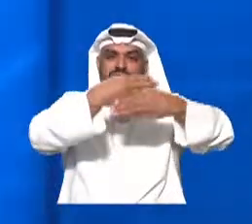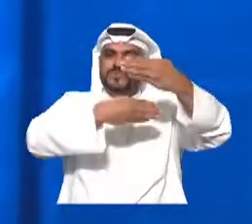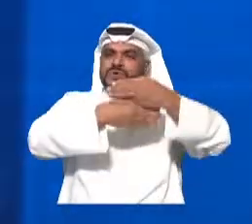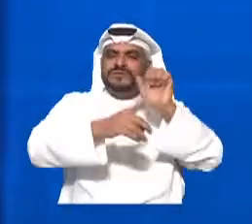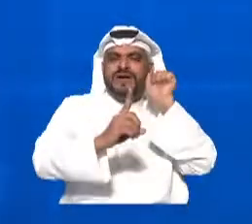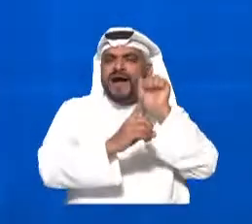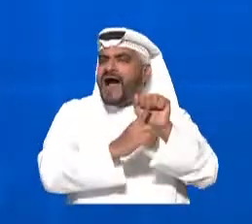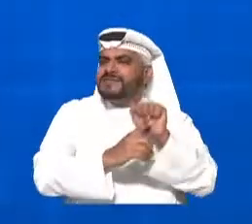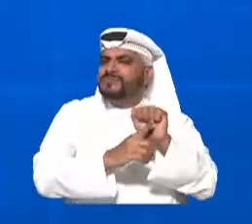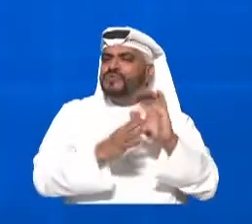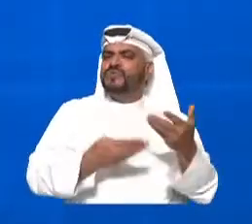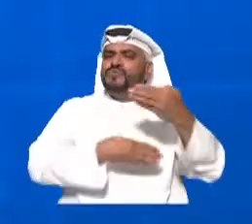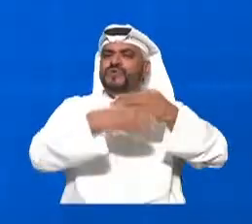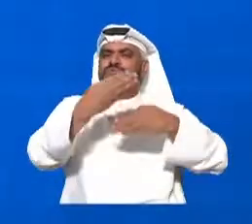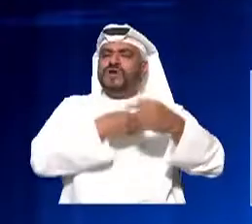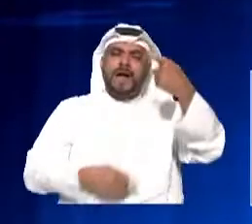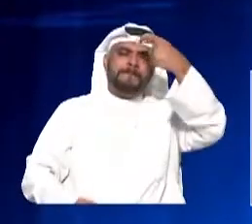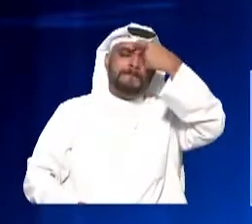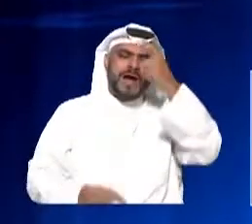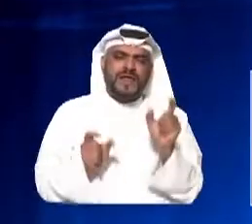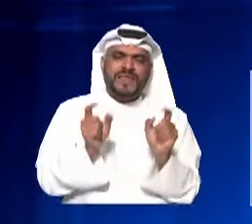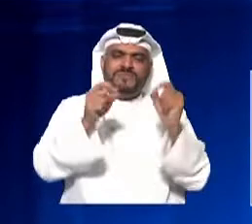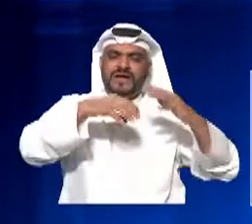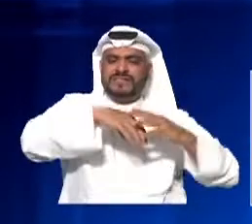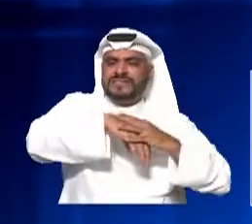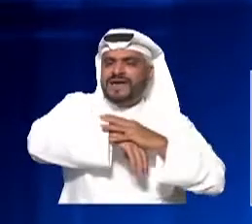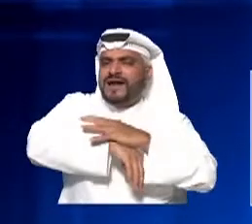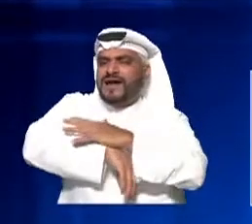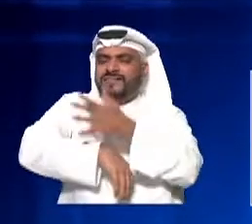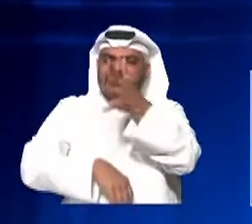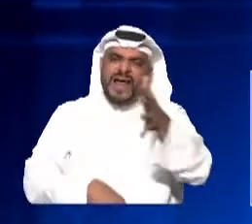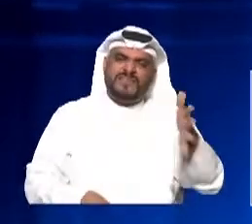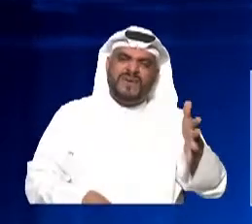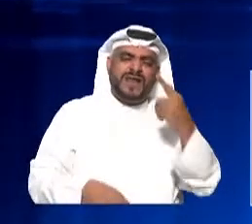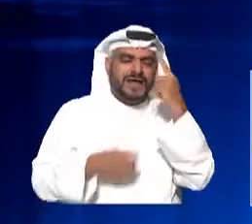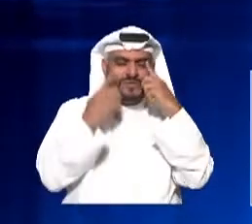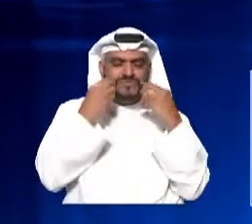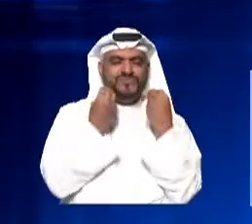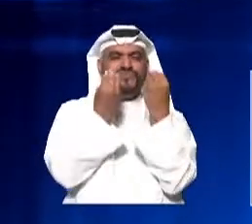مرضى السرطان بتبرع من الأمانة العامة للأوقاف الكويتية.